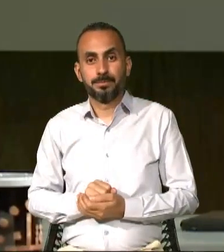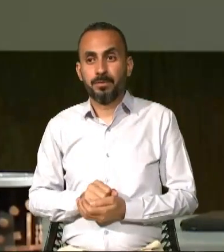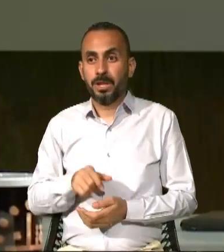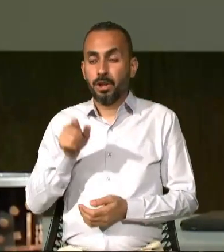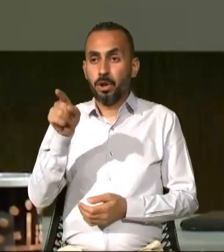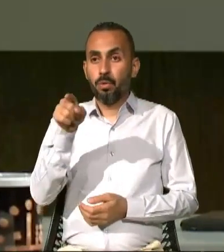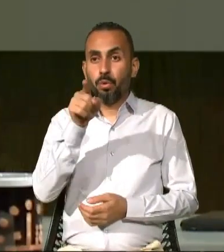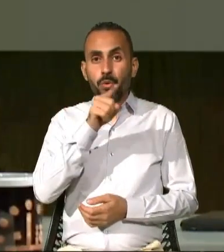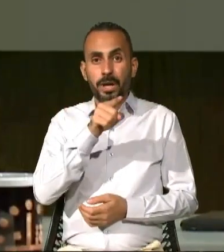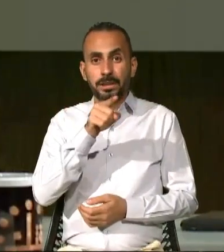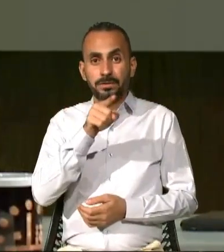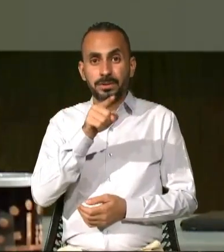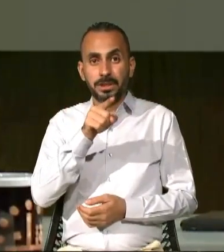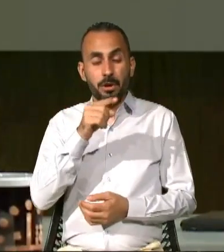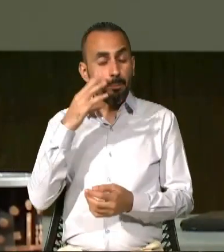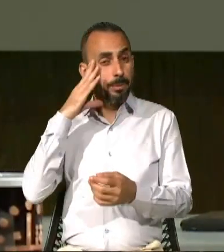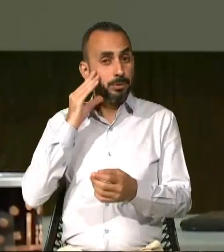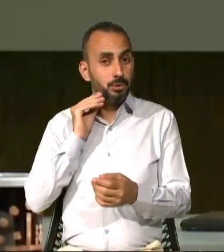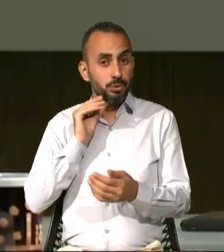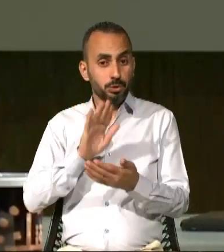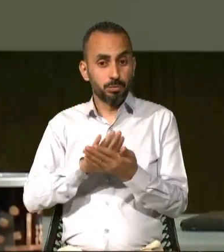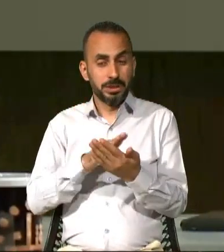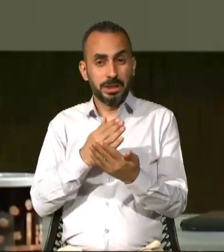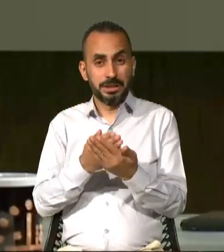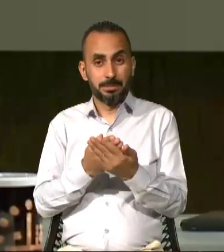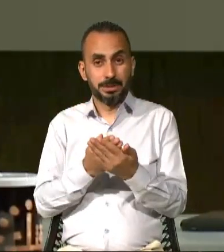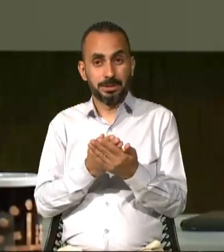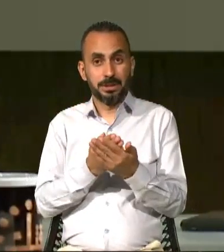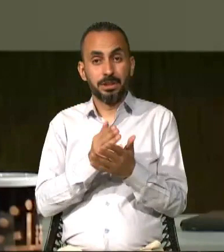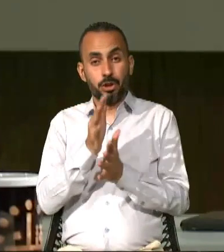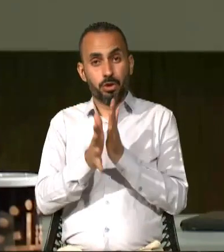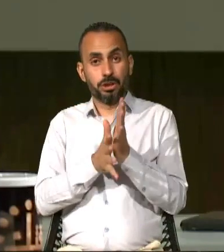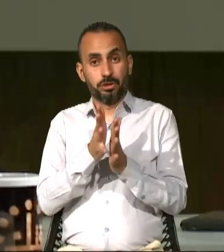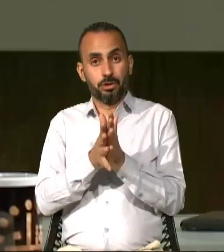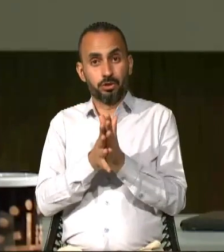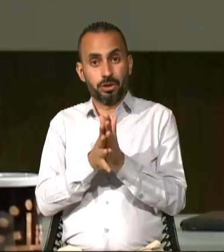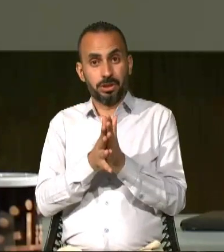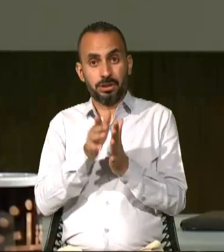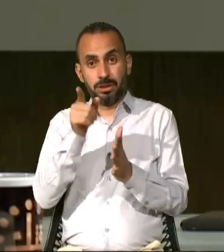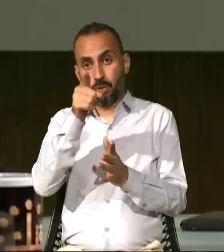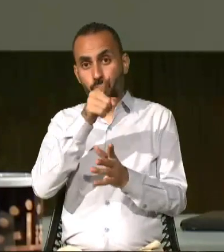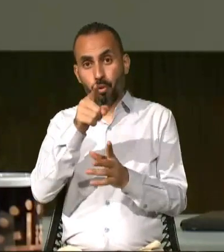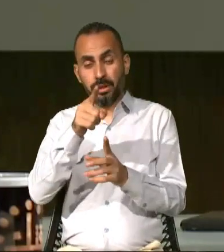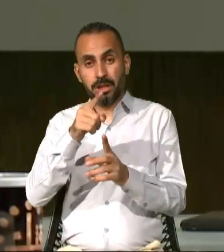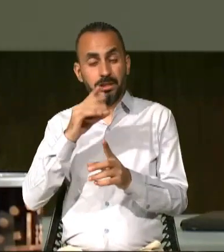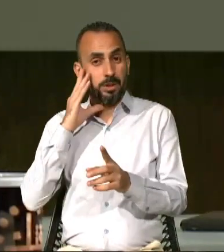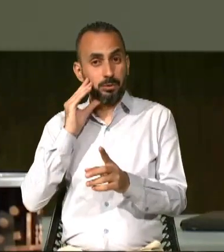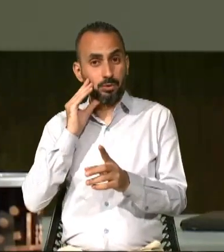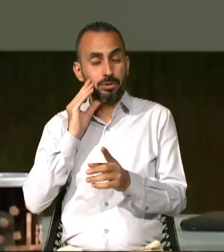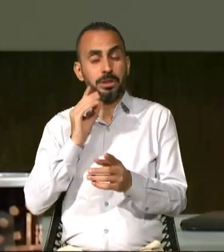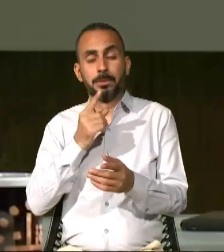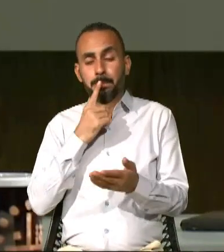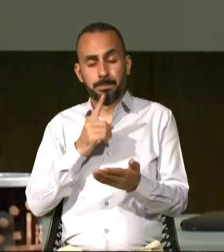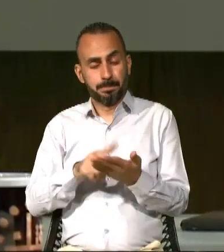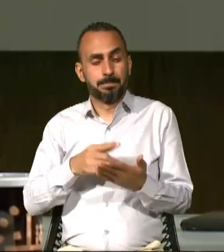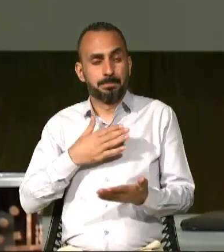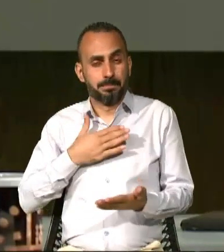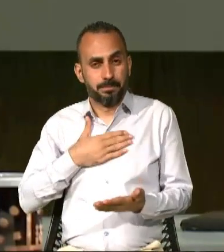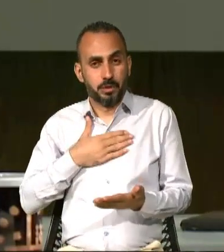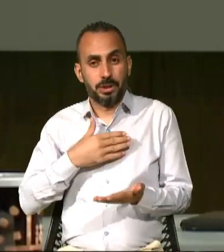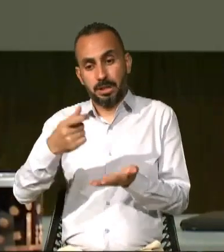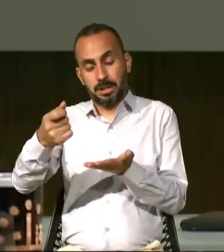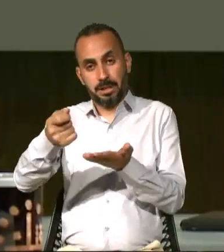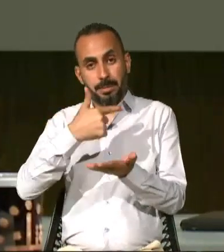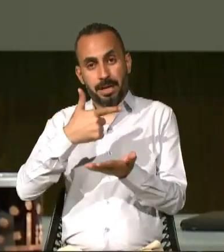بعد اذنك اكتبوا لنا انك موافق، انك بتشجع الحكايه دي، فنقدر نكررها تاني. بجد انا نفسي اسمع